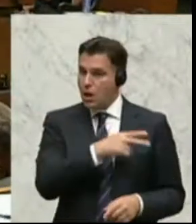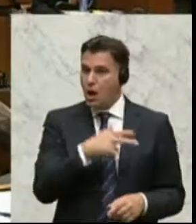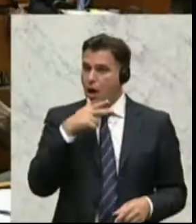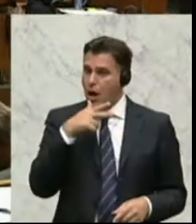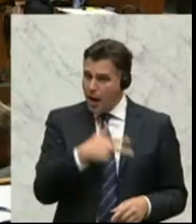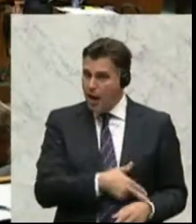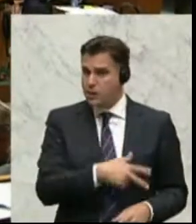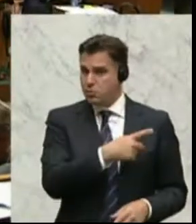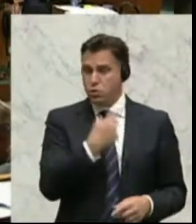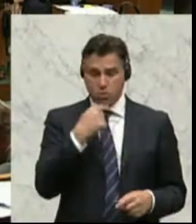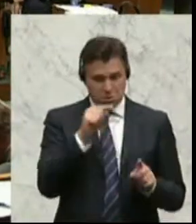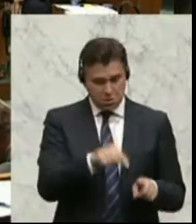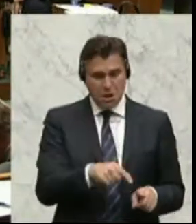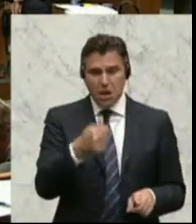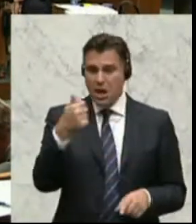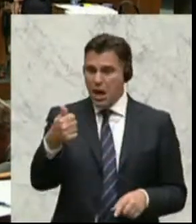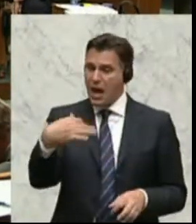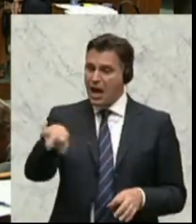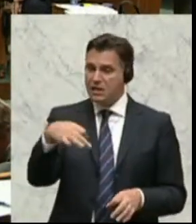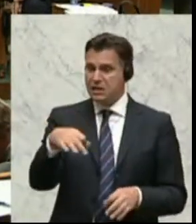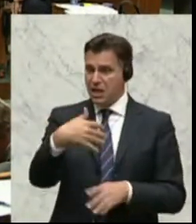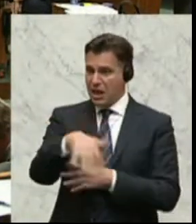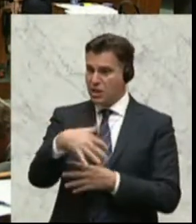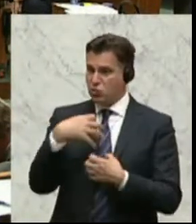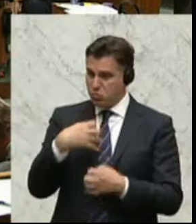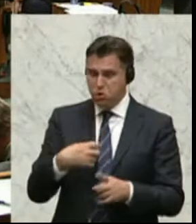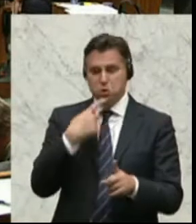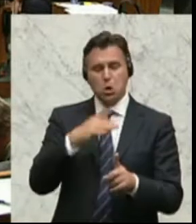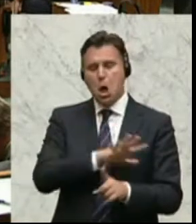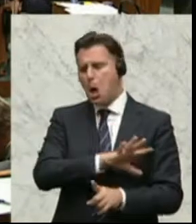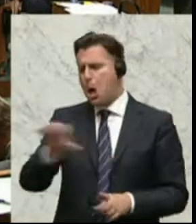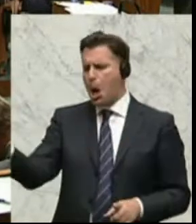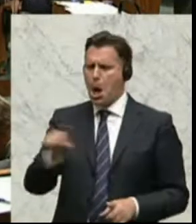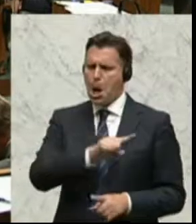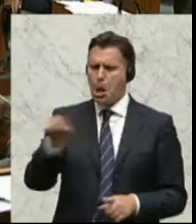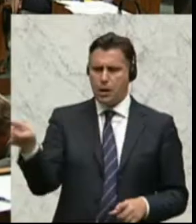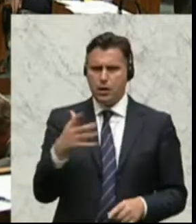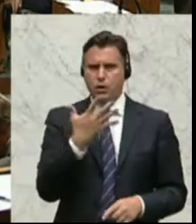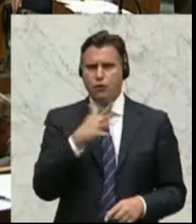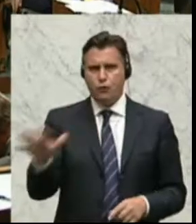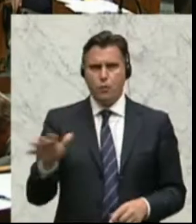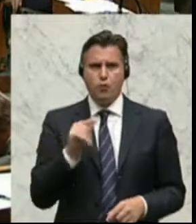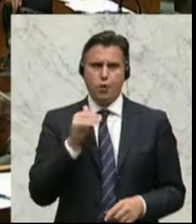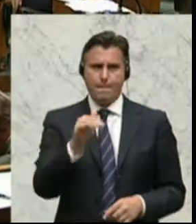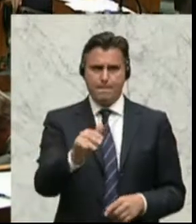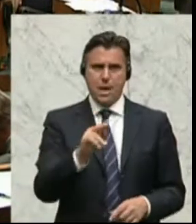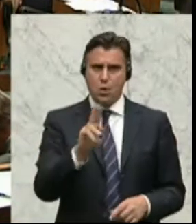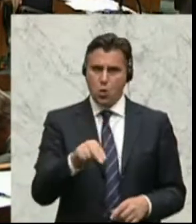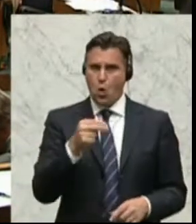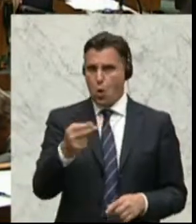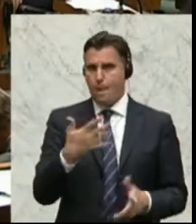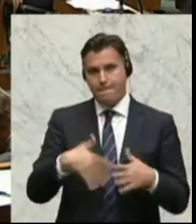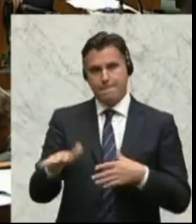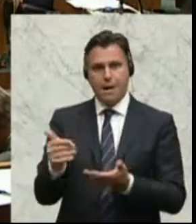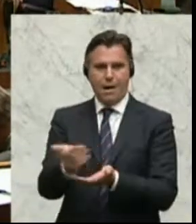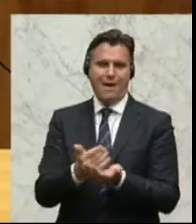einem Wirten oder einzelnen Wirten auf alle Wirten und sagt, 500 Millionen Euro könnten wir mehr an Staatseinnahmen